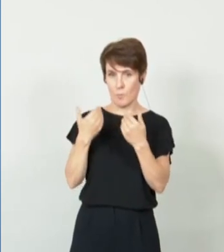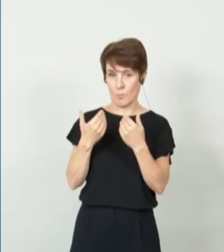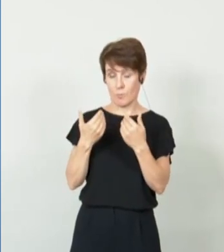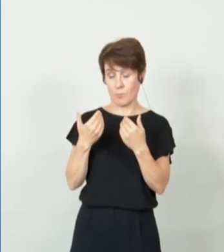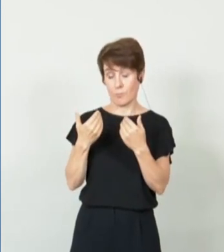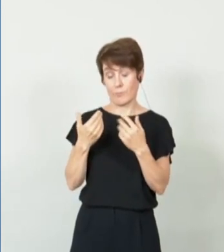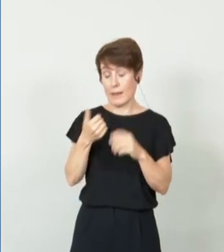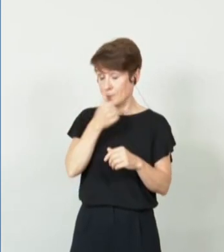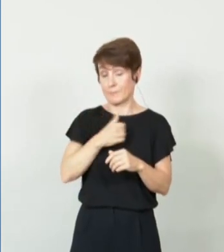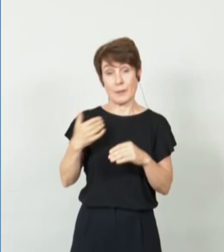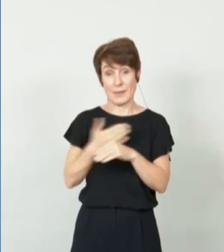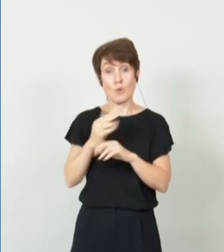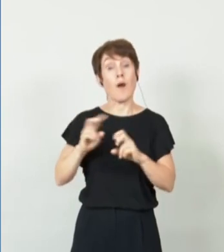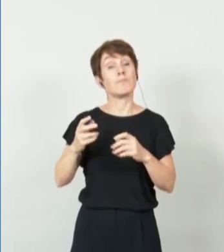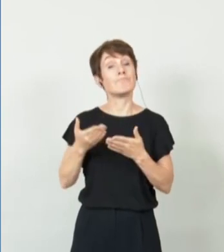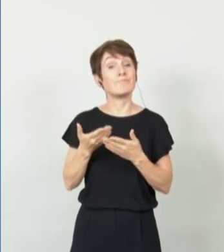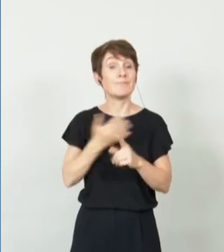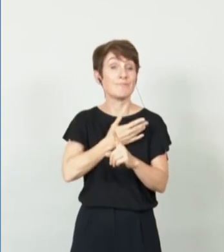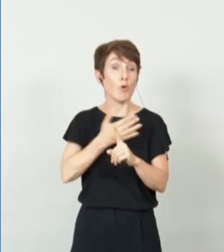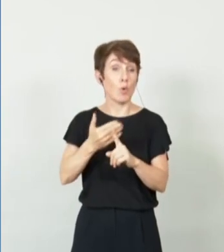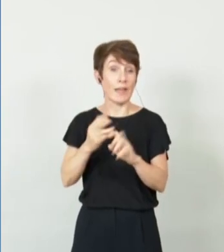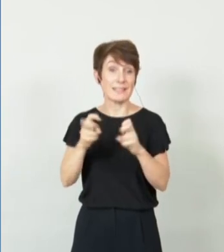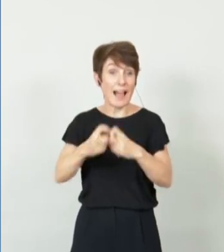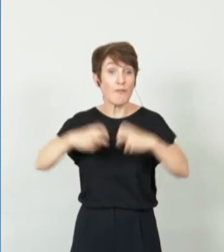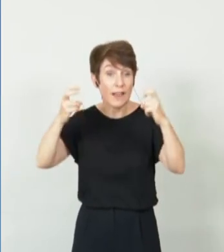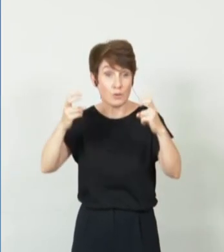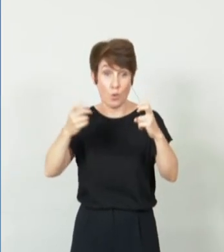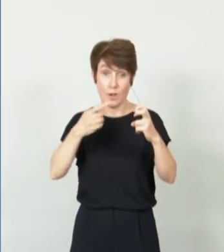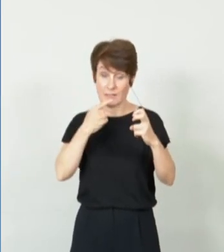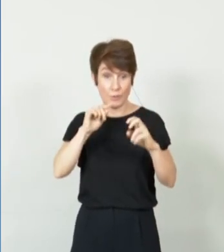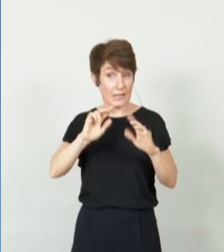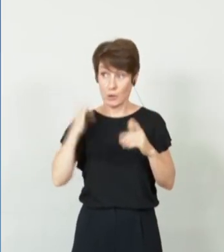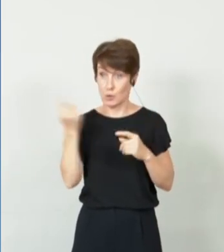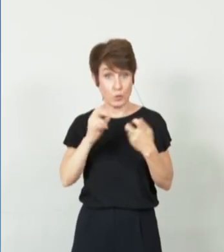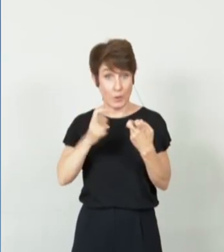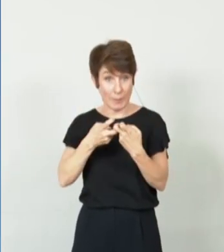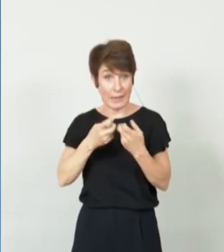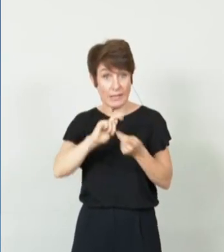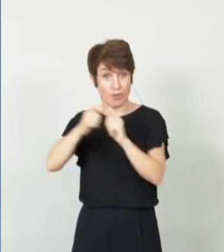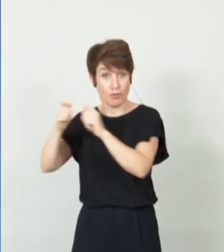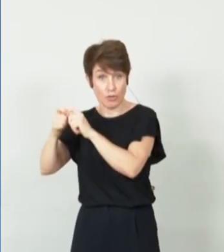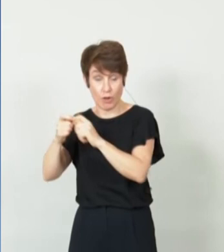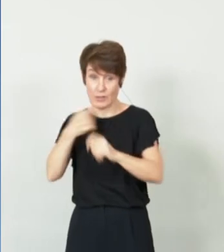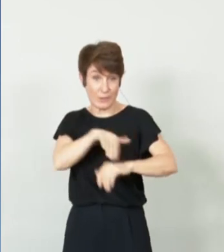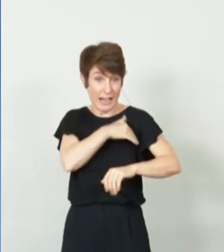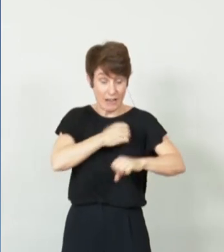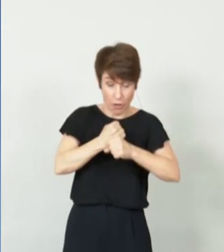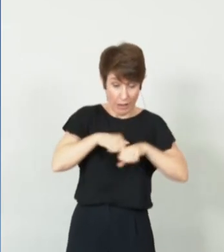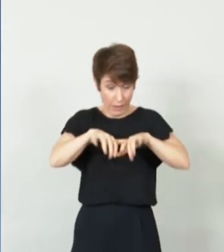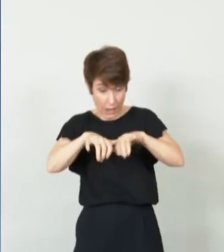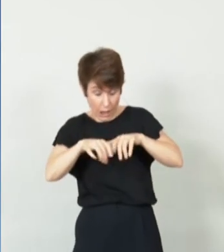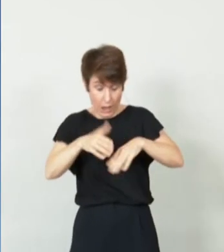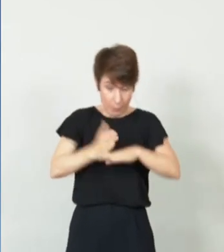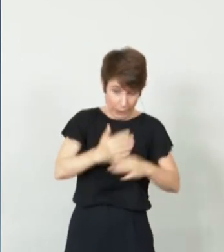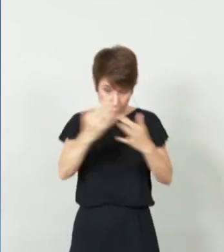nécessite donc un travail supplémentaire de nos agents et enfin en matière de ressources numériques amélioration du